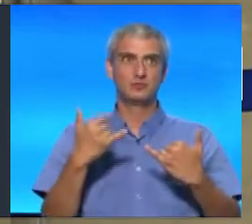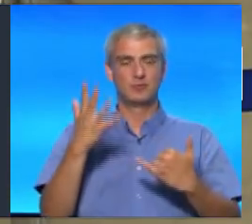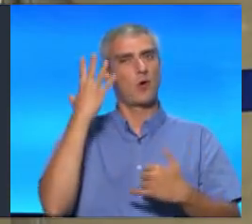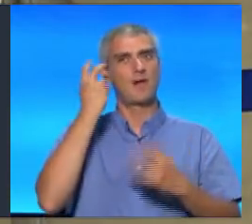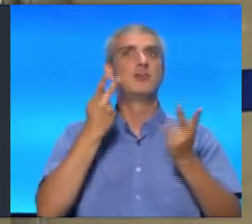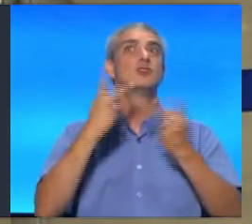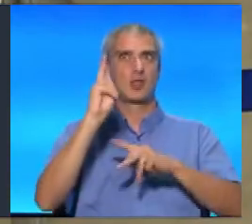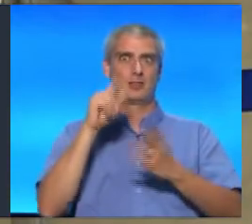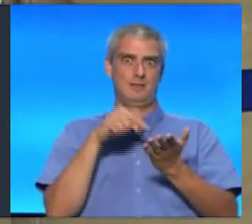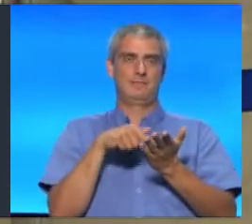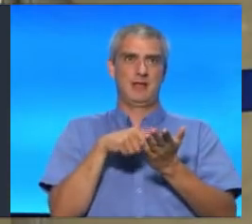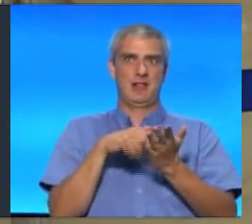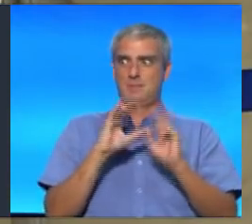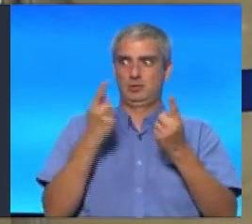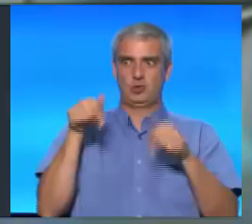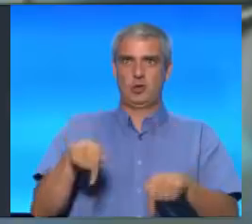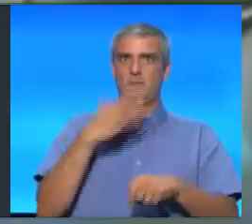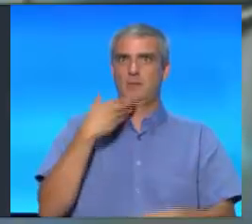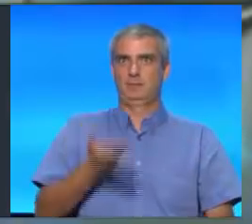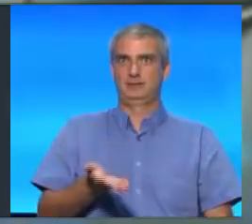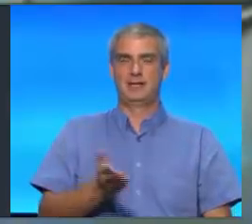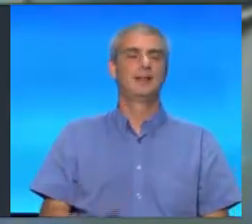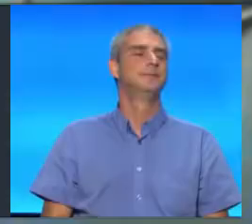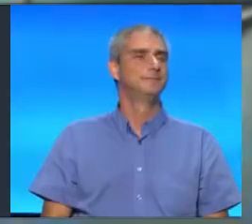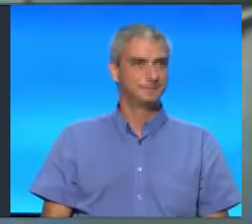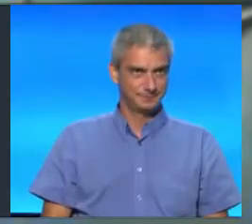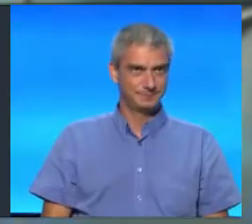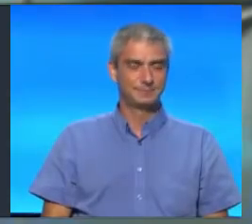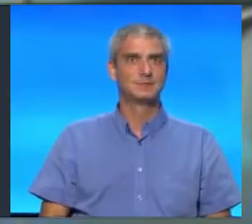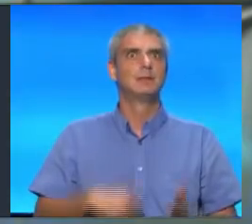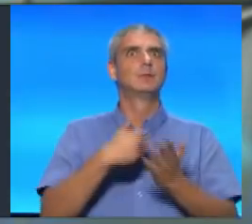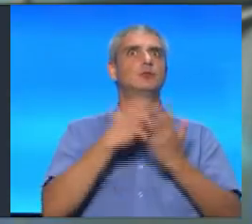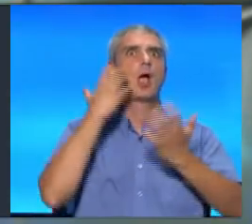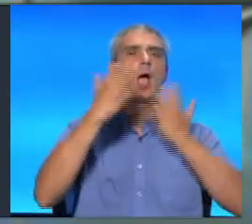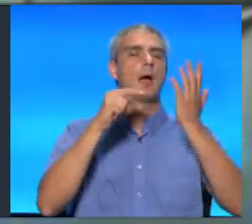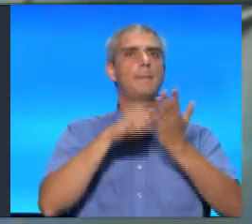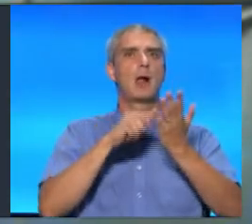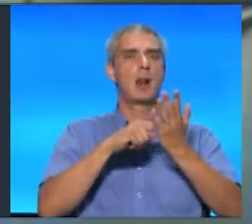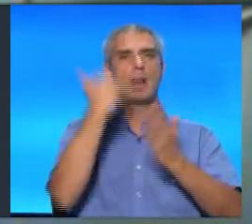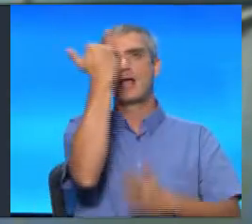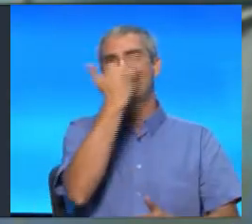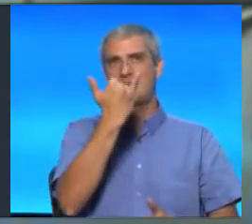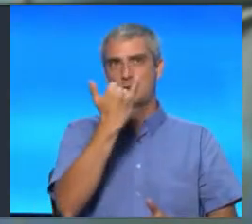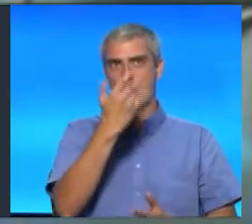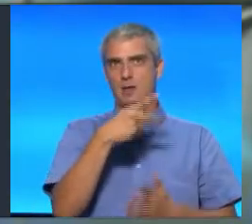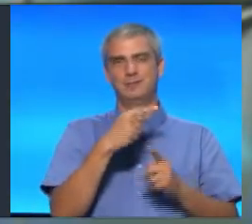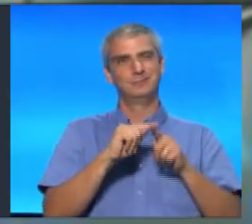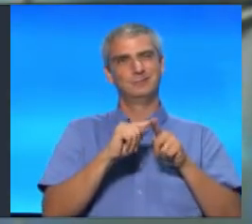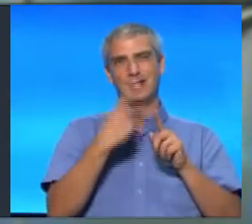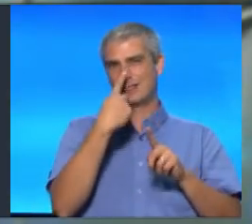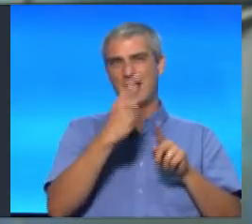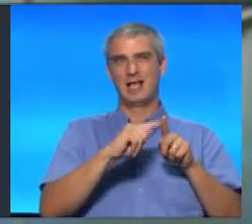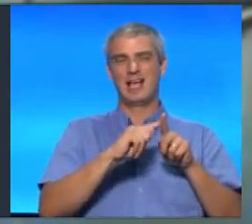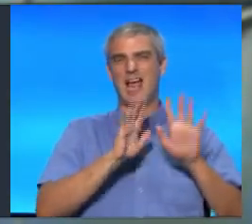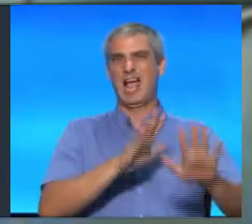יותר לנוכח מה שקורה כאן בארץ. כן, נמשך את הסערה סביב פרסום הקריקטורה בעלת הניחוח האנטישמי שפרסם